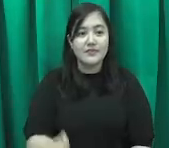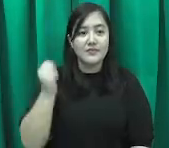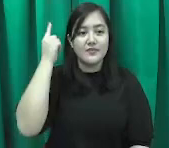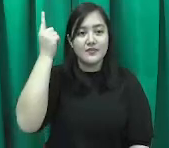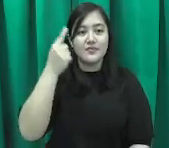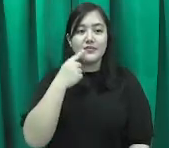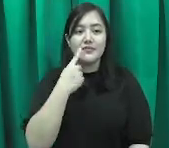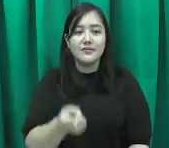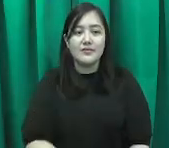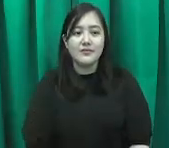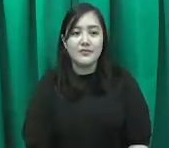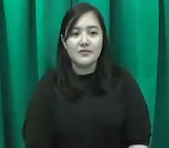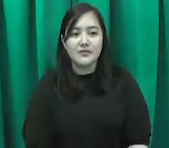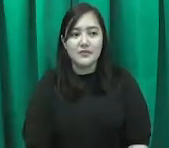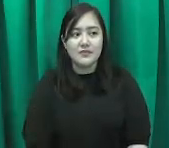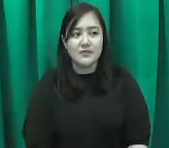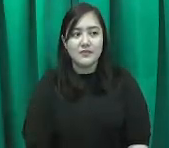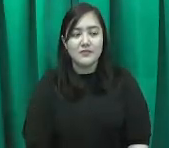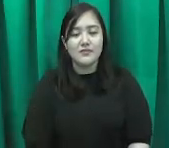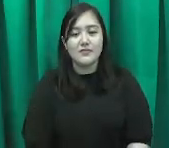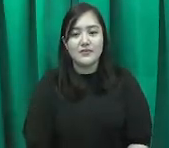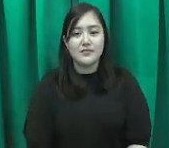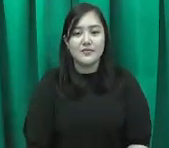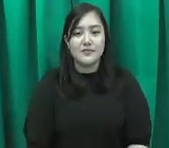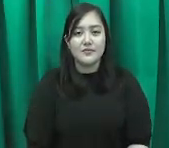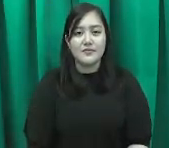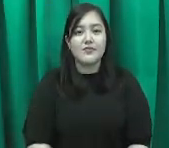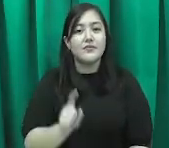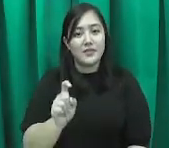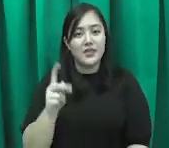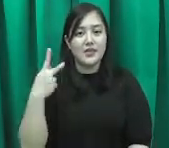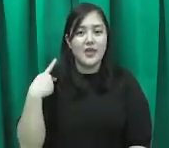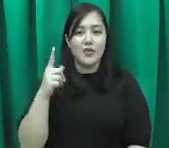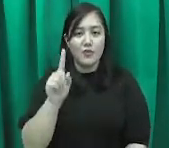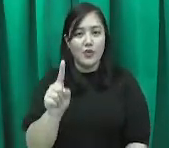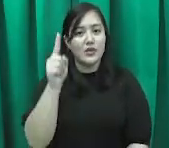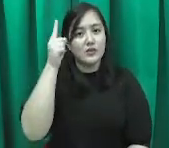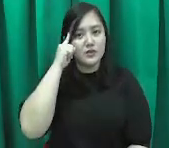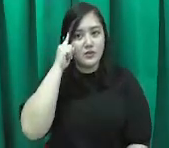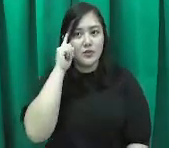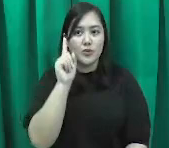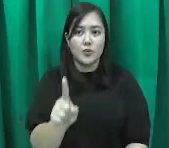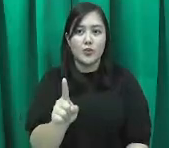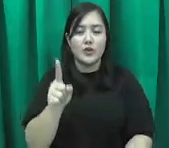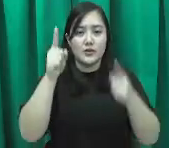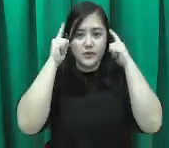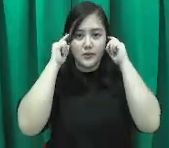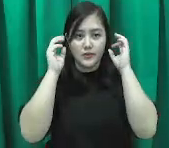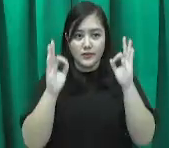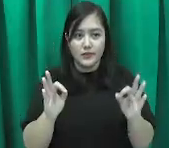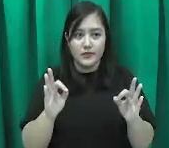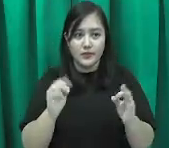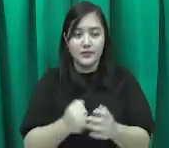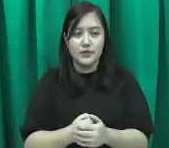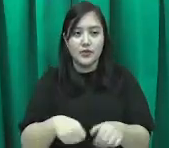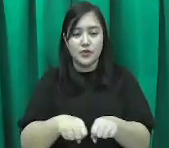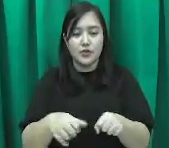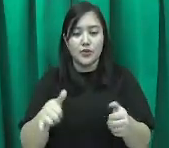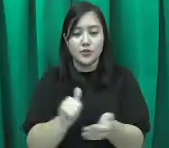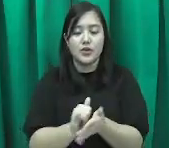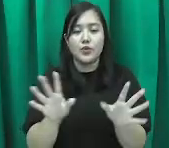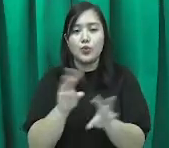Yes. Yes. Dapat pareho. One thinking, one decision. Kaya magkakaroon talaga ng division. Tama, sir. Gusto natin family